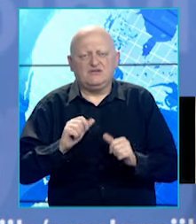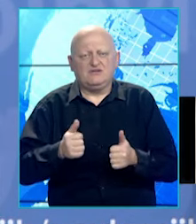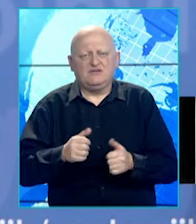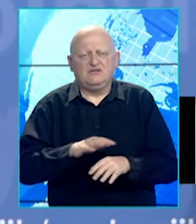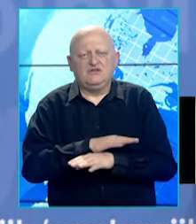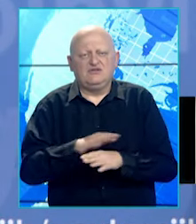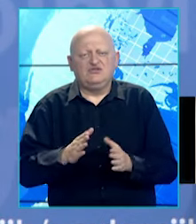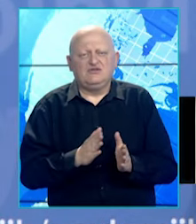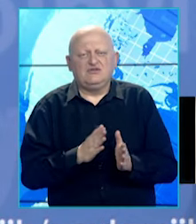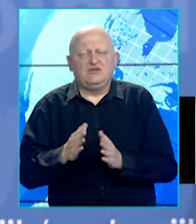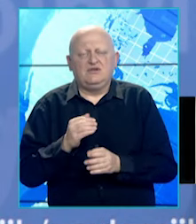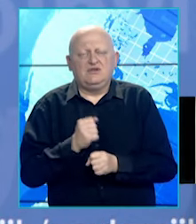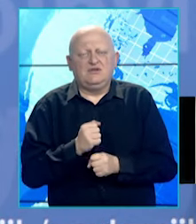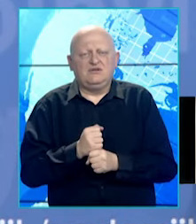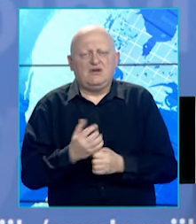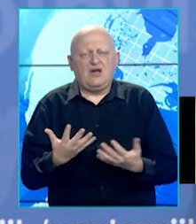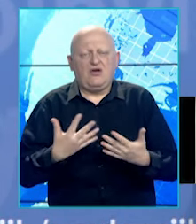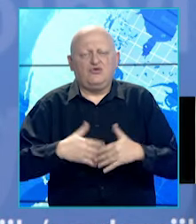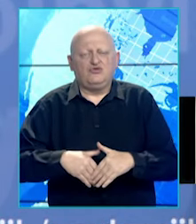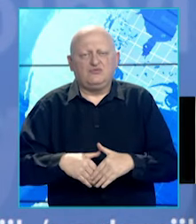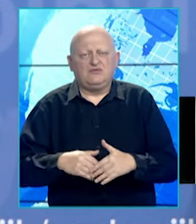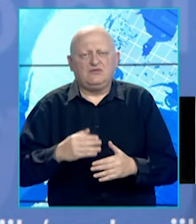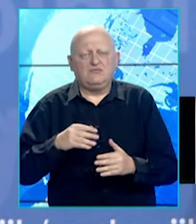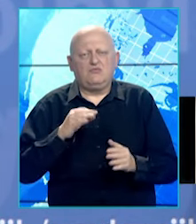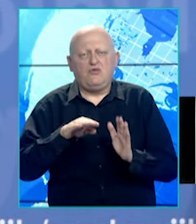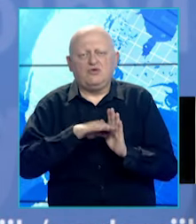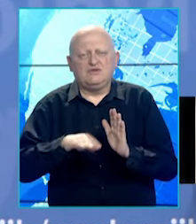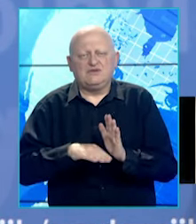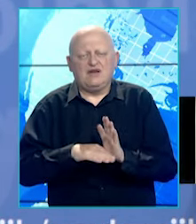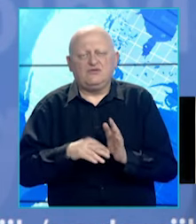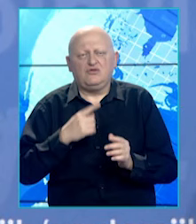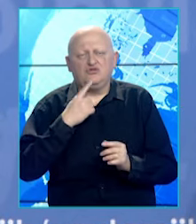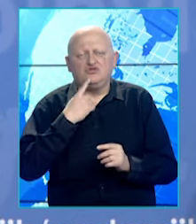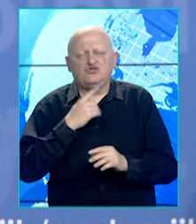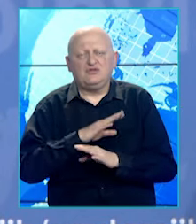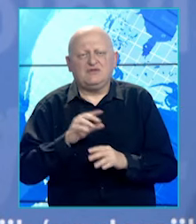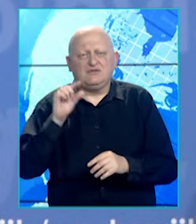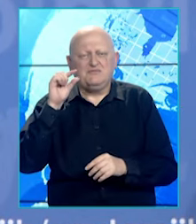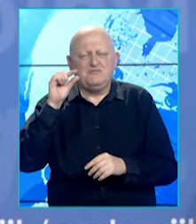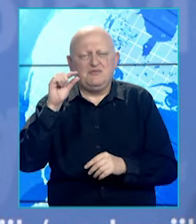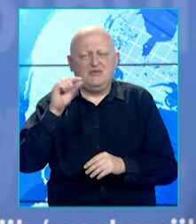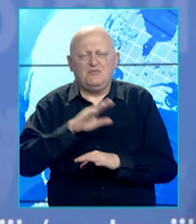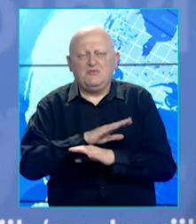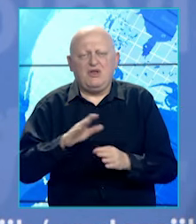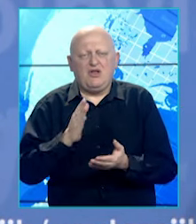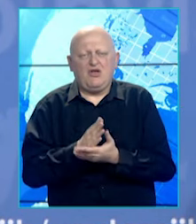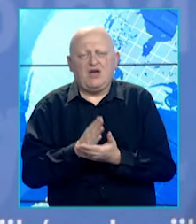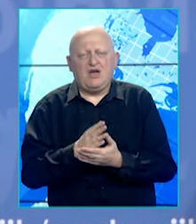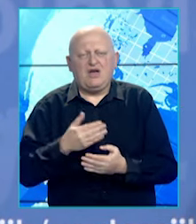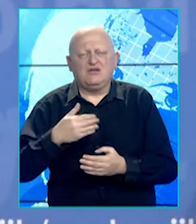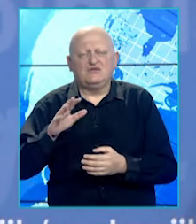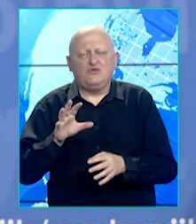da je čitav proces rađen automatski po zadatim kriterijima, čime smo minimizirali bilo kakav